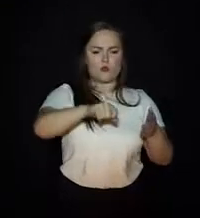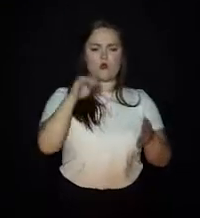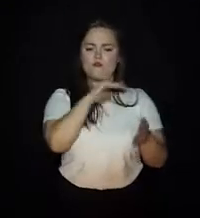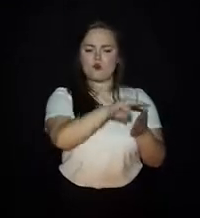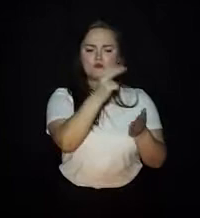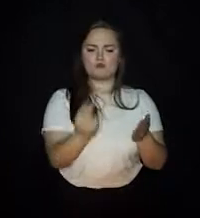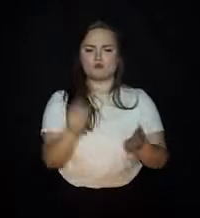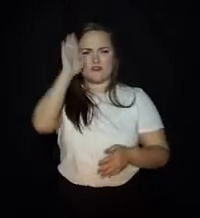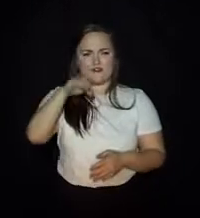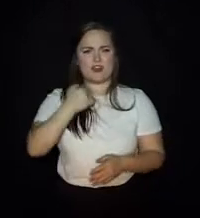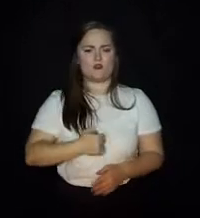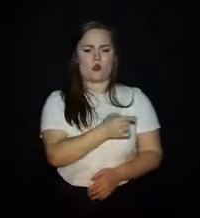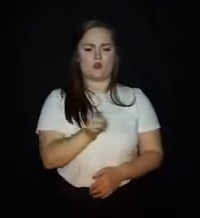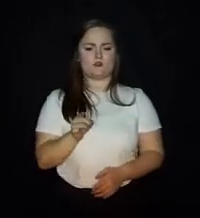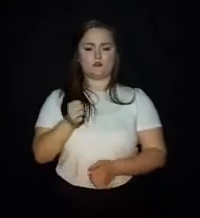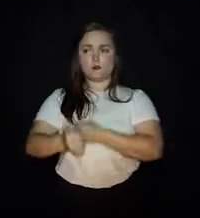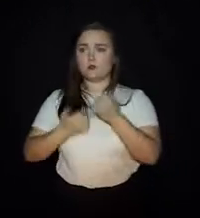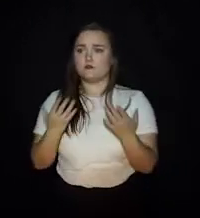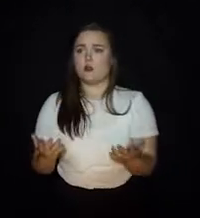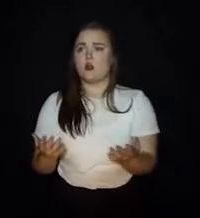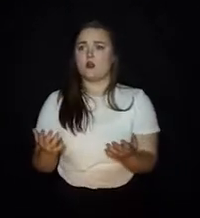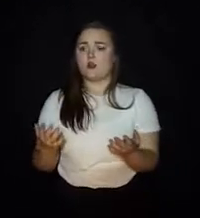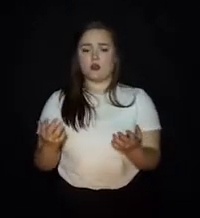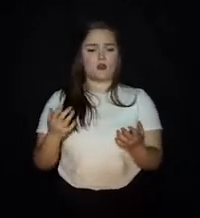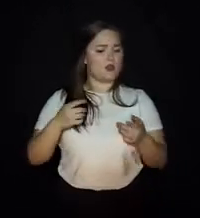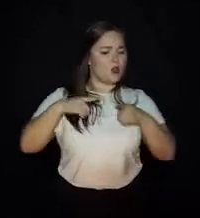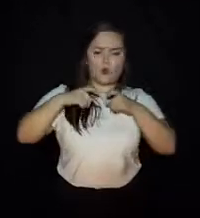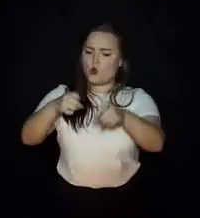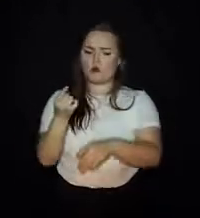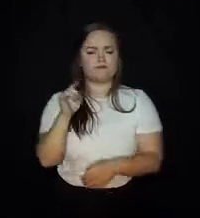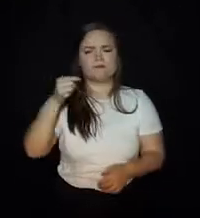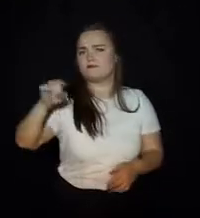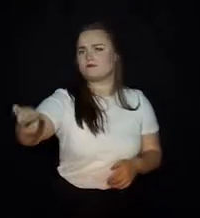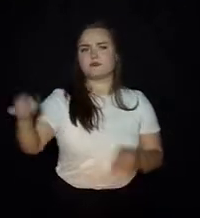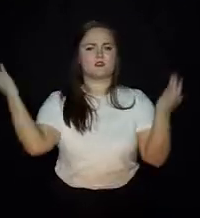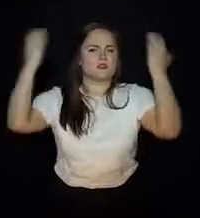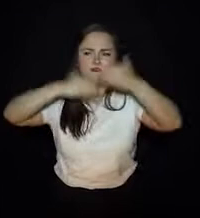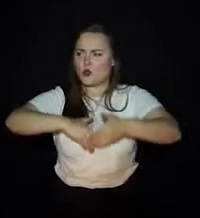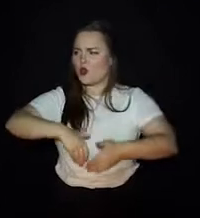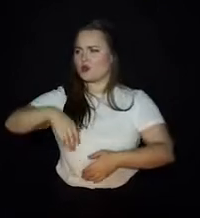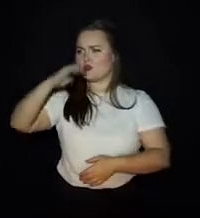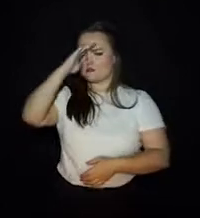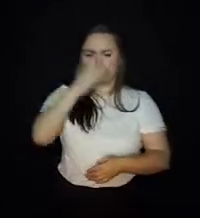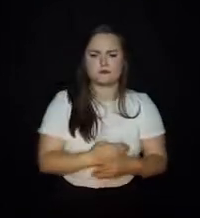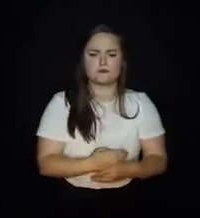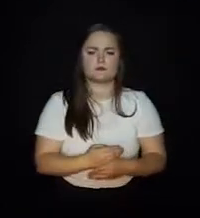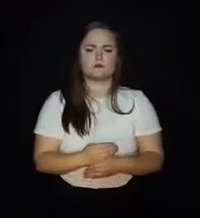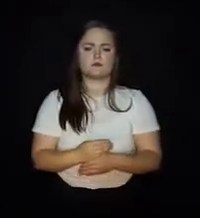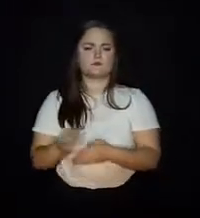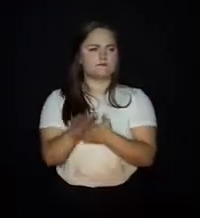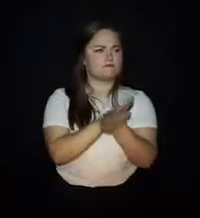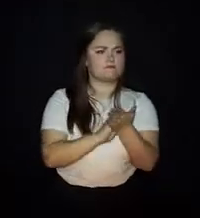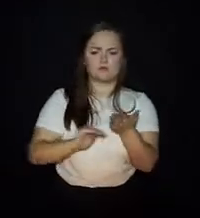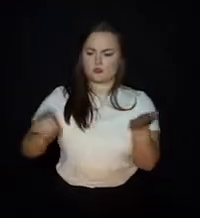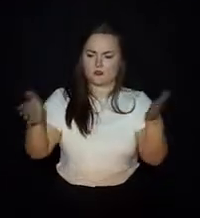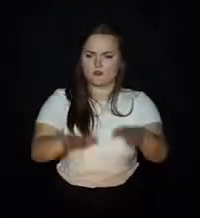til å dø. Hva gjorde dere? Vi løp så fort og langt vi kunne. Alt ble svart. Vi klarte ikke å tenke. Alle trodde